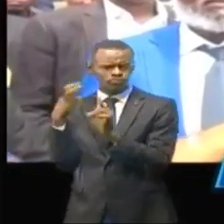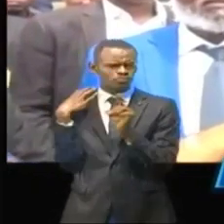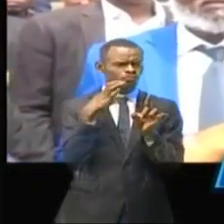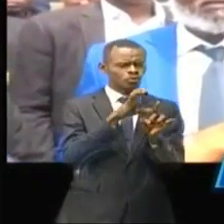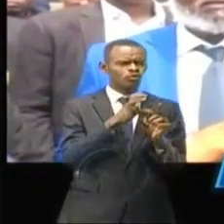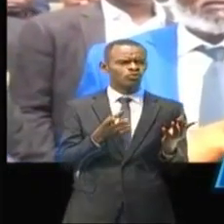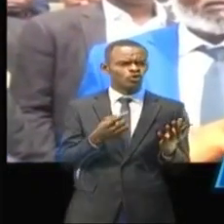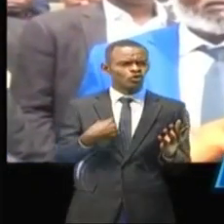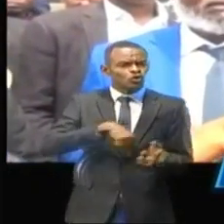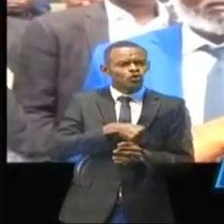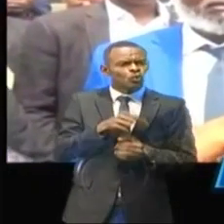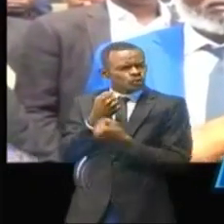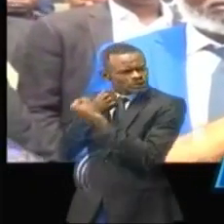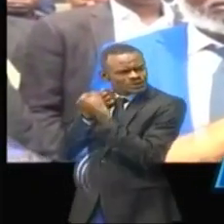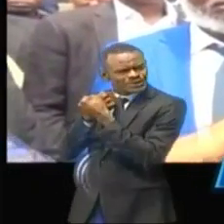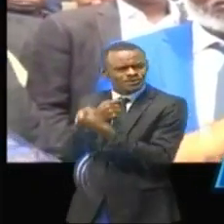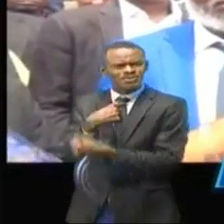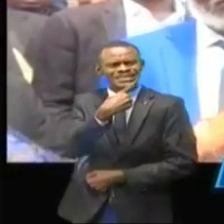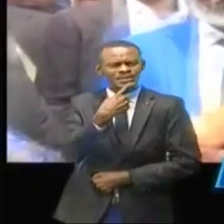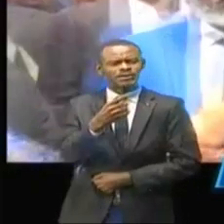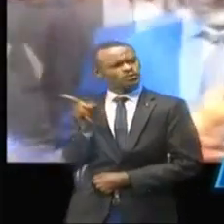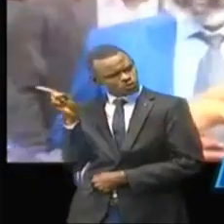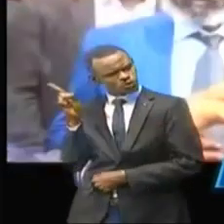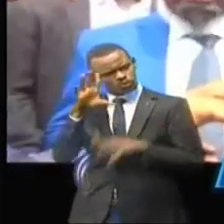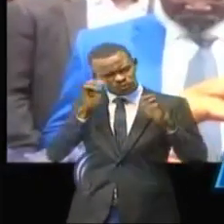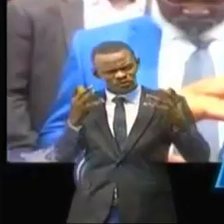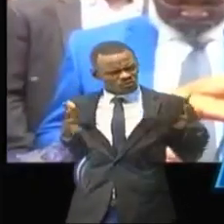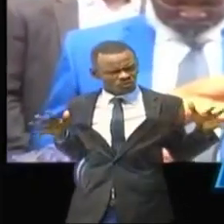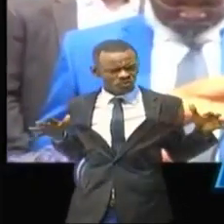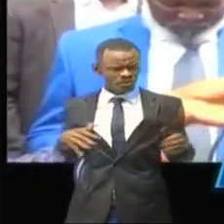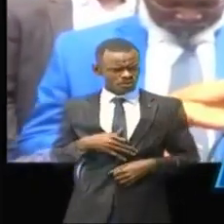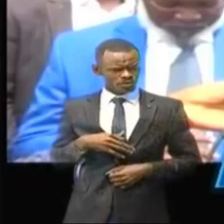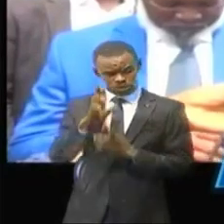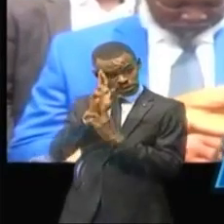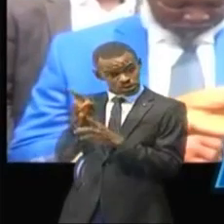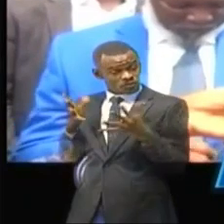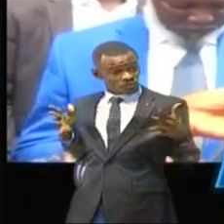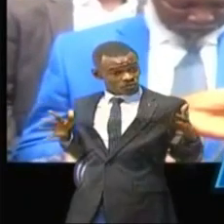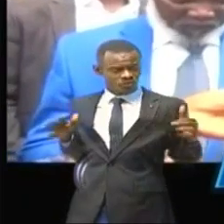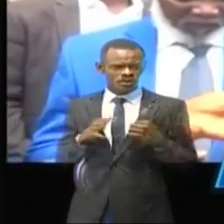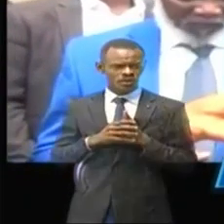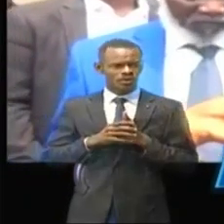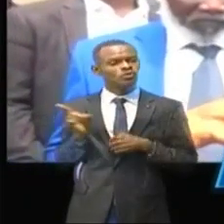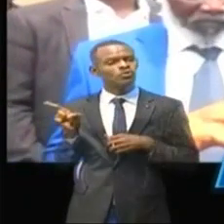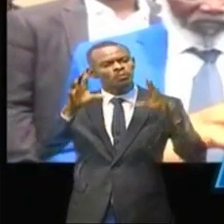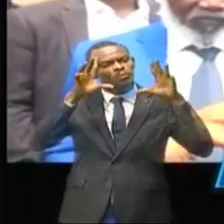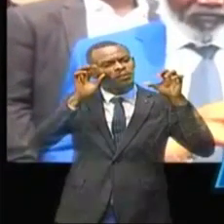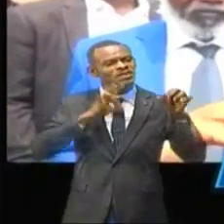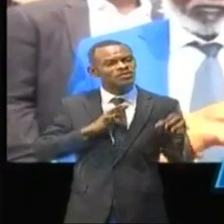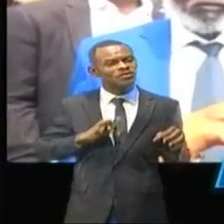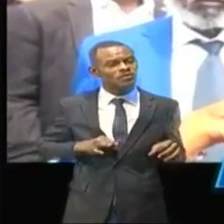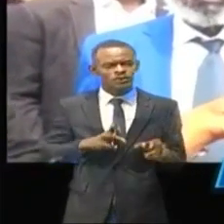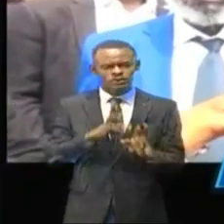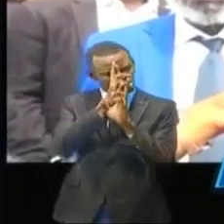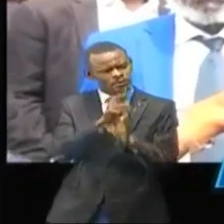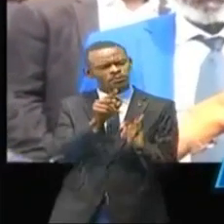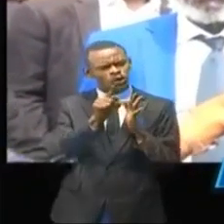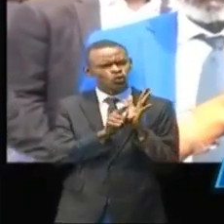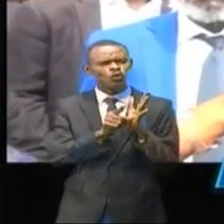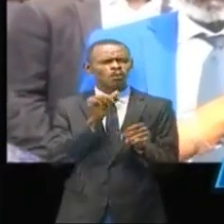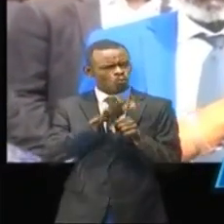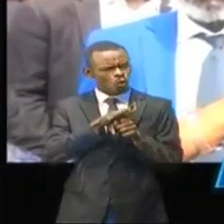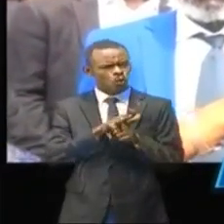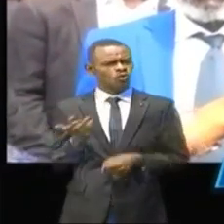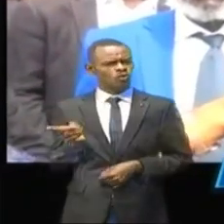personne. Voilà. En dehors de Tshisekedi, comme Tshisekedi est démocrate, il n'y a que la loi. Or, la loi a déjà